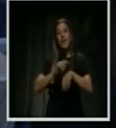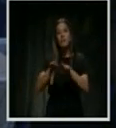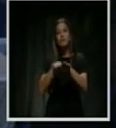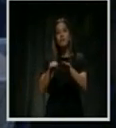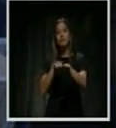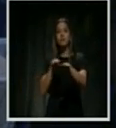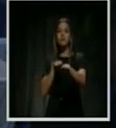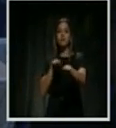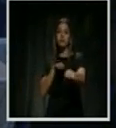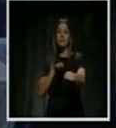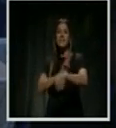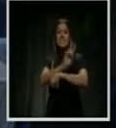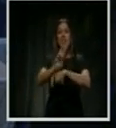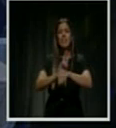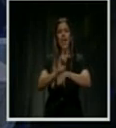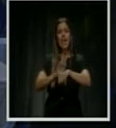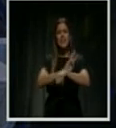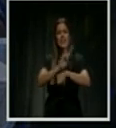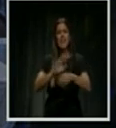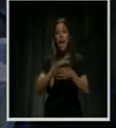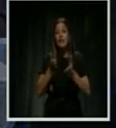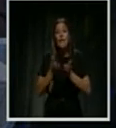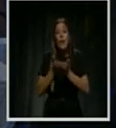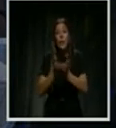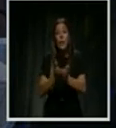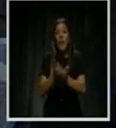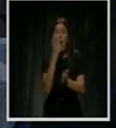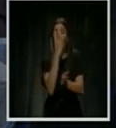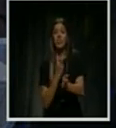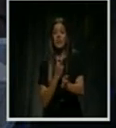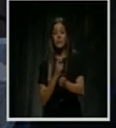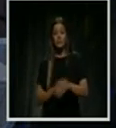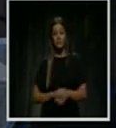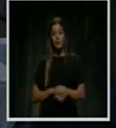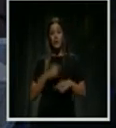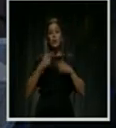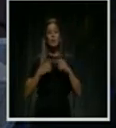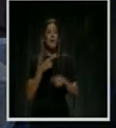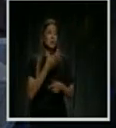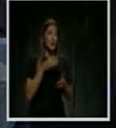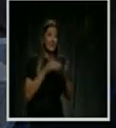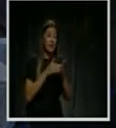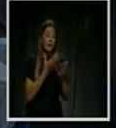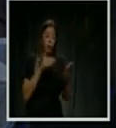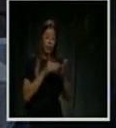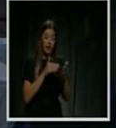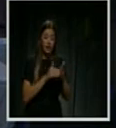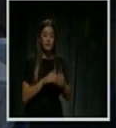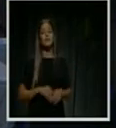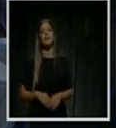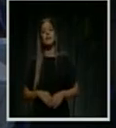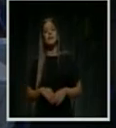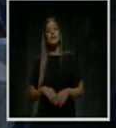ħanaddu għall-intervent li antik illi ħallejt il-għamil. Sanaddu għall-intervent li deliverman. Il-ġenituri li ma jistgħux